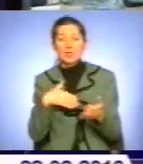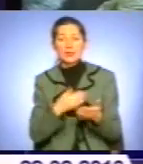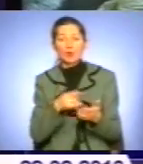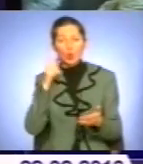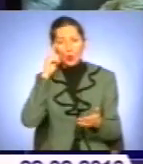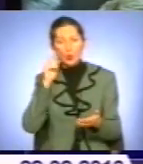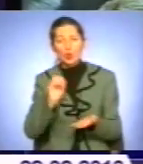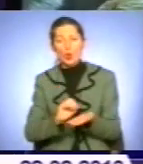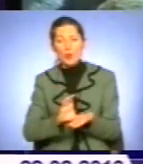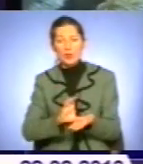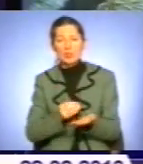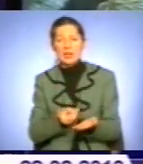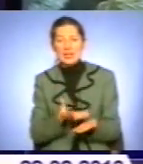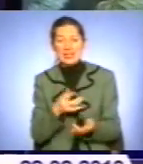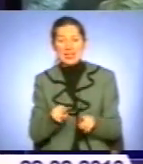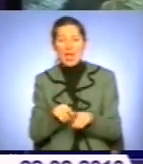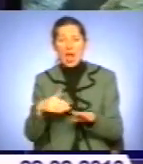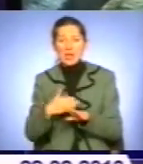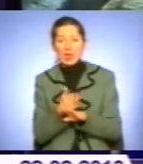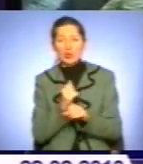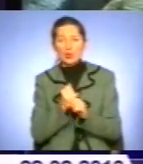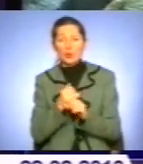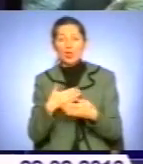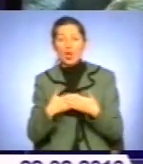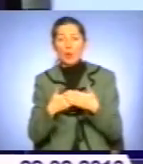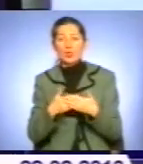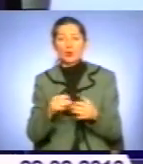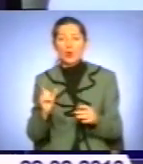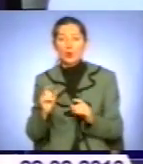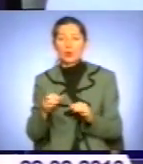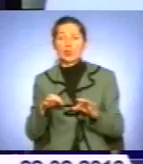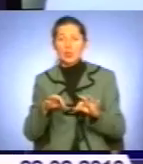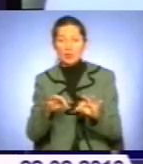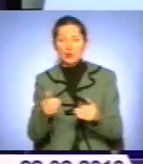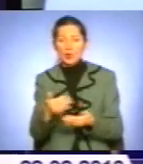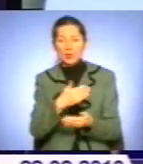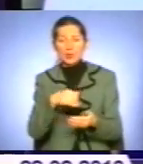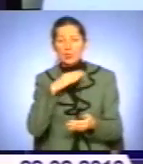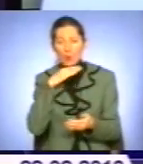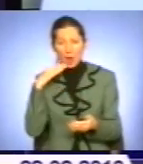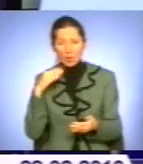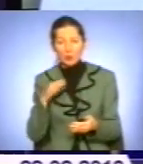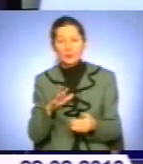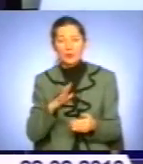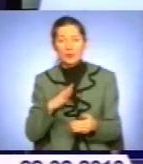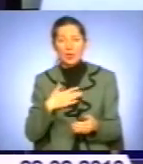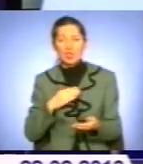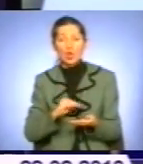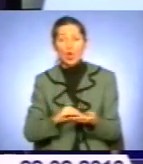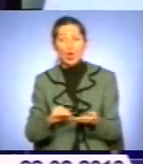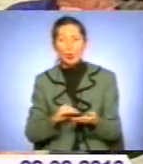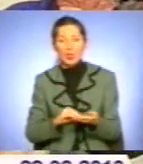щодо підвищення цін та якості роботи громадського транспорту зібралося чимало. Побували на слуханні і наші кореспонденти.